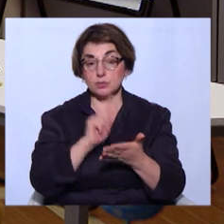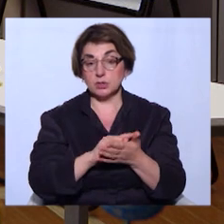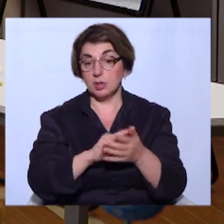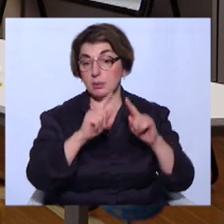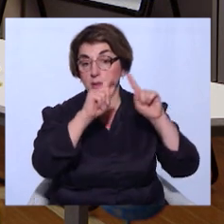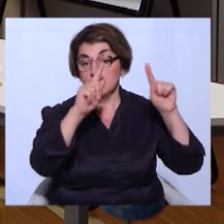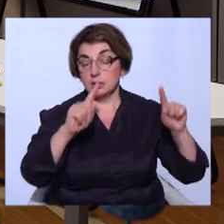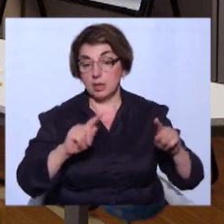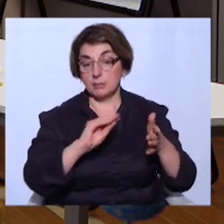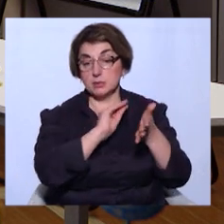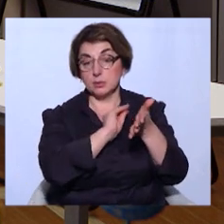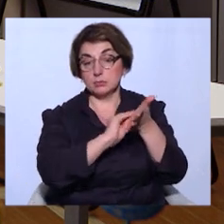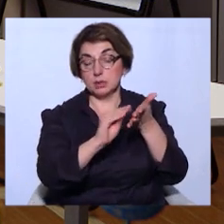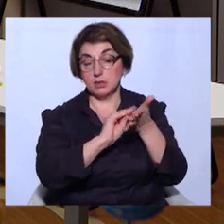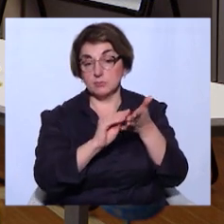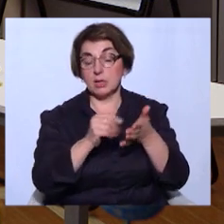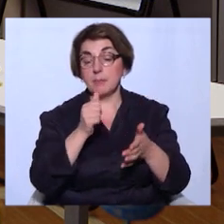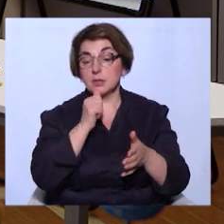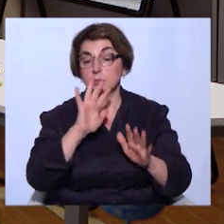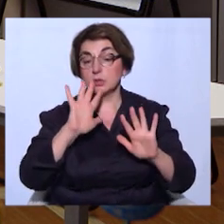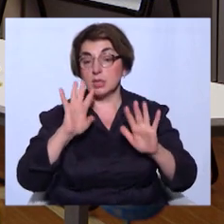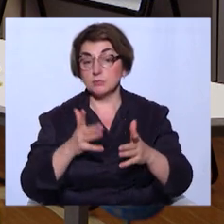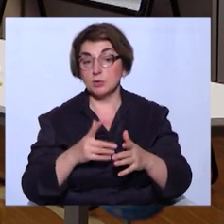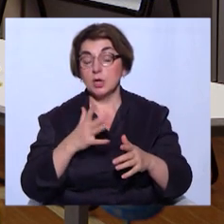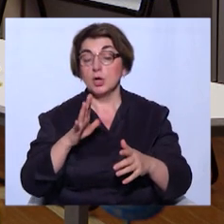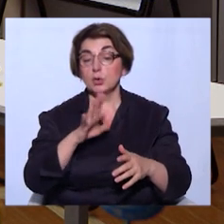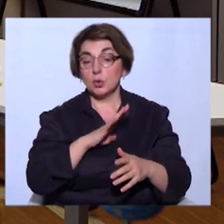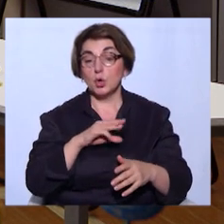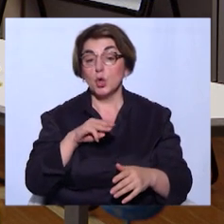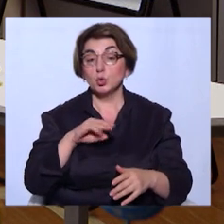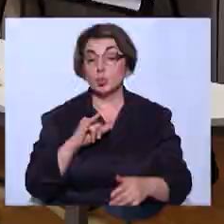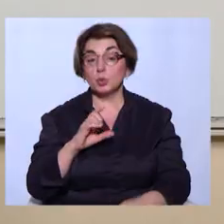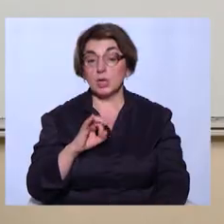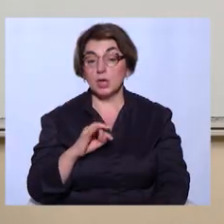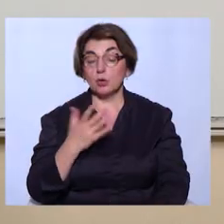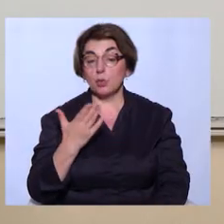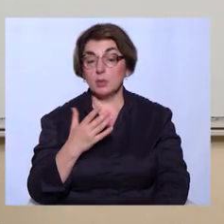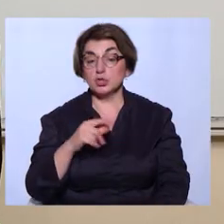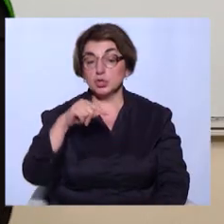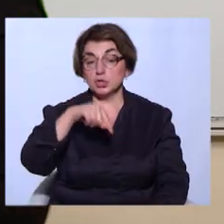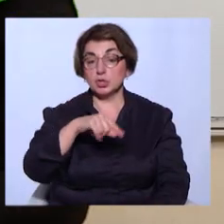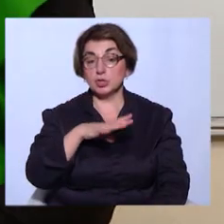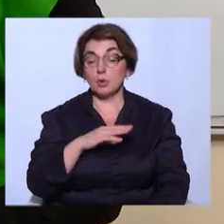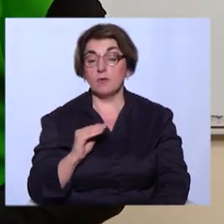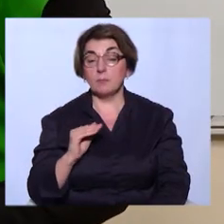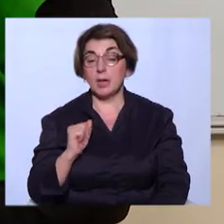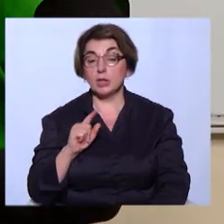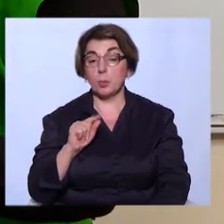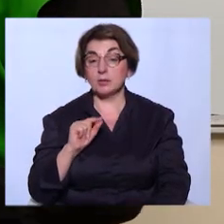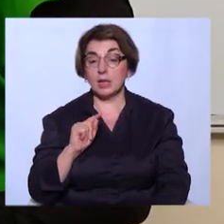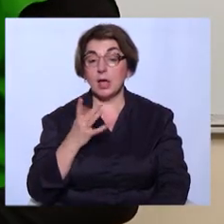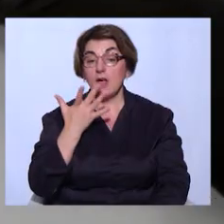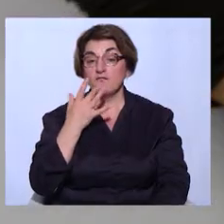რაც მოხდა აი ამ ექსპერიმენტის დროს. ესე იგი, მქონდა ტუტე, რომელშიც ფენოლფთალეინი